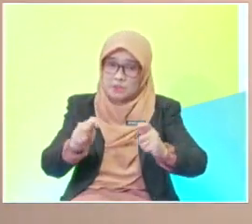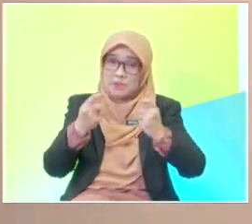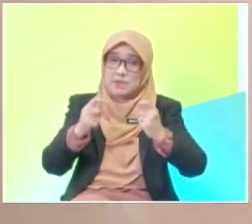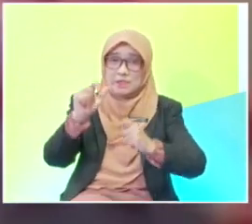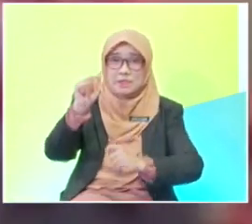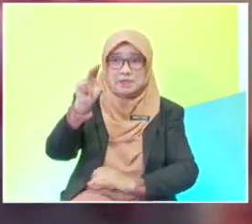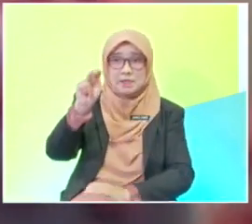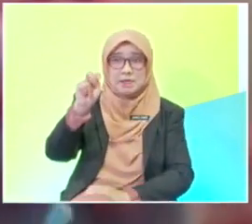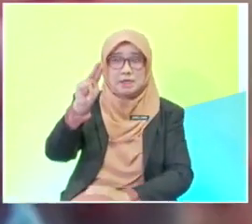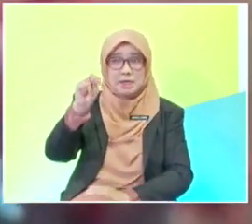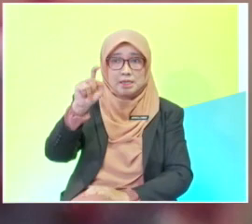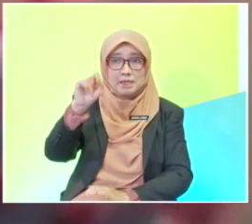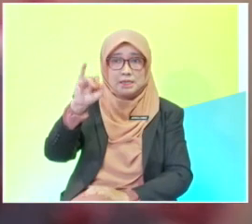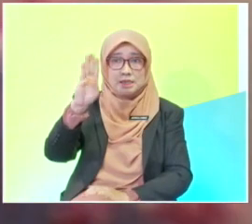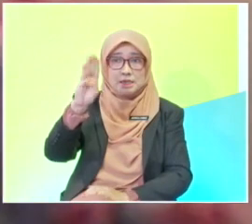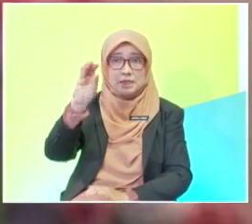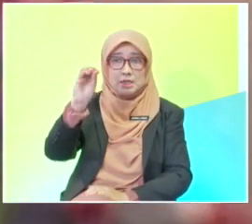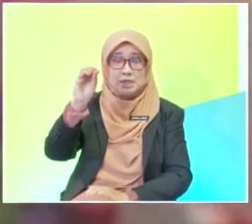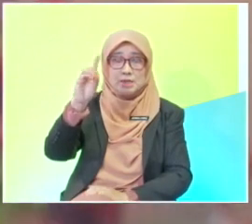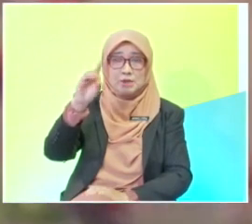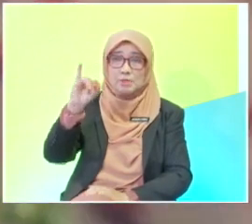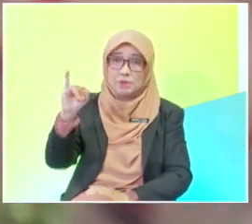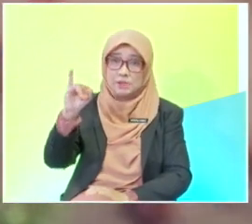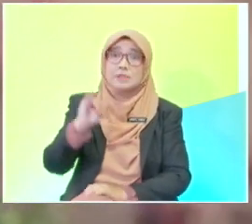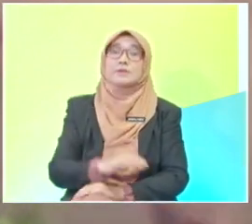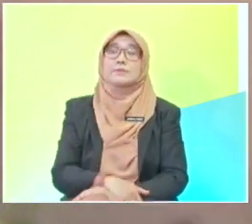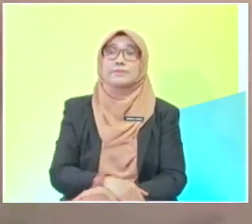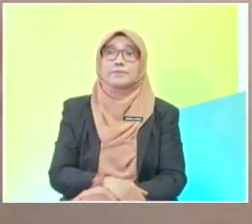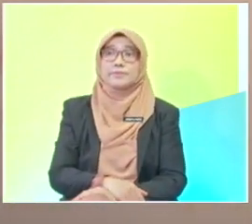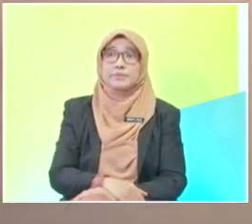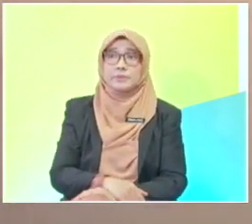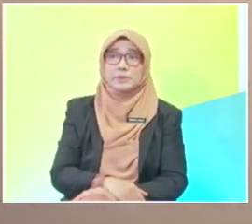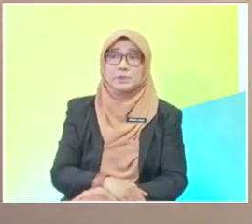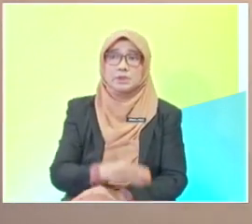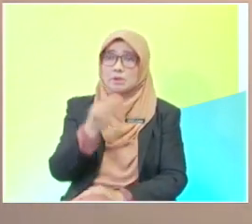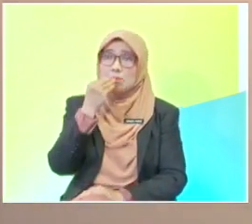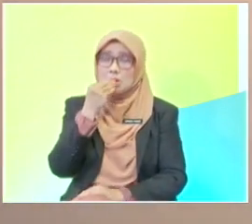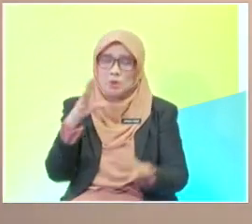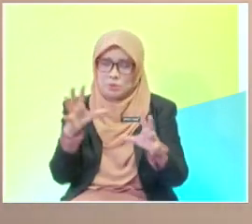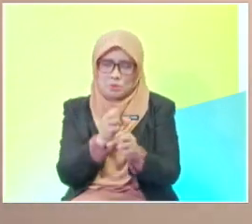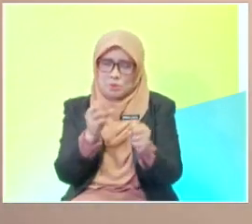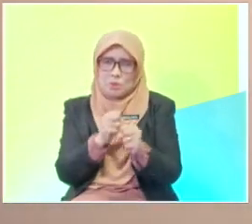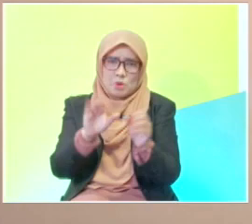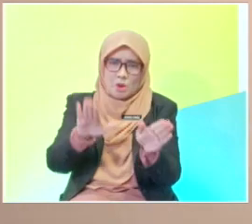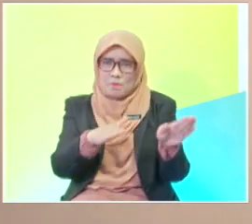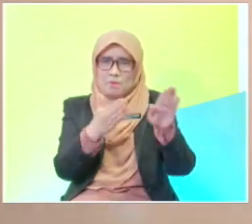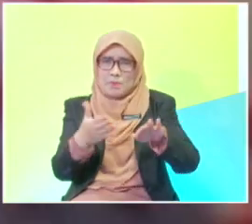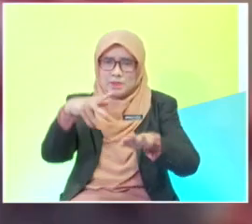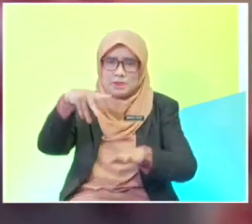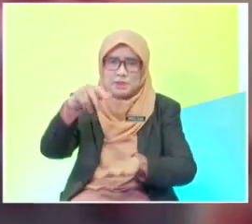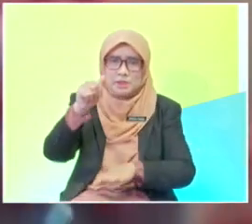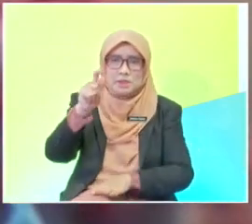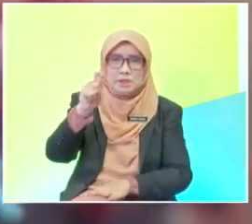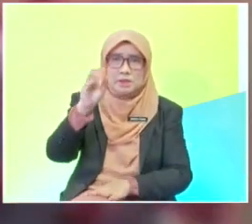kita. Nampak dia punya patogen tu dah dimusnahkan. Dimusnahkan, dihancurkan begitu dihancurkan. cikgu. Ya, betul, dihancurkan. Kalau kita nampak di sini